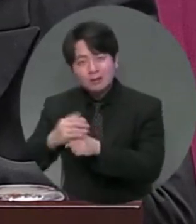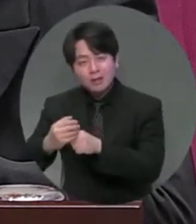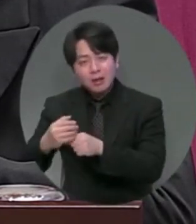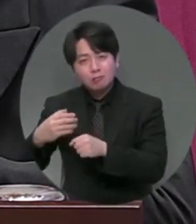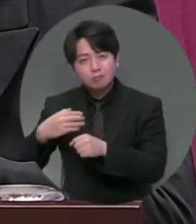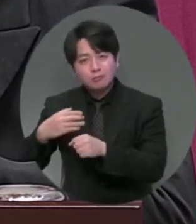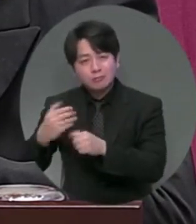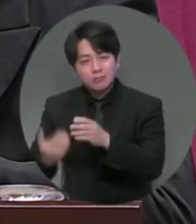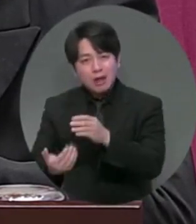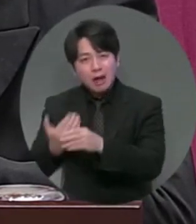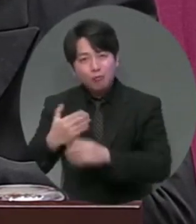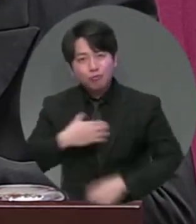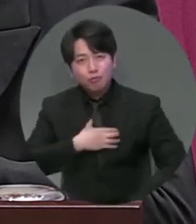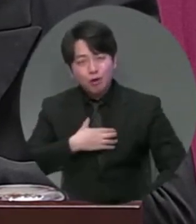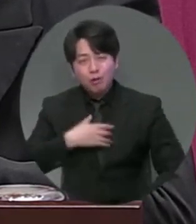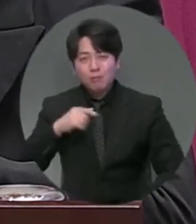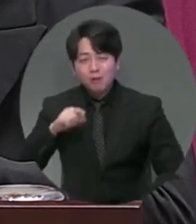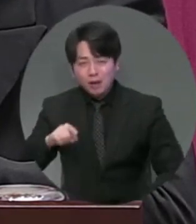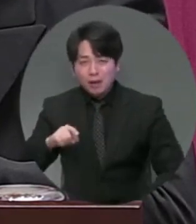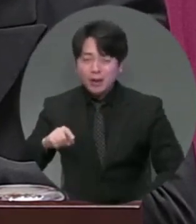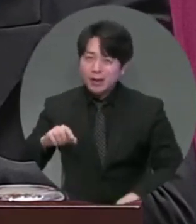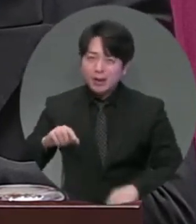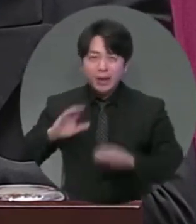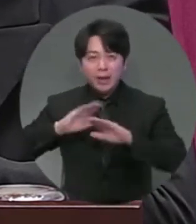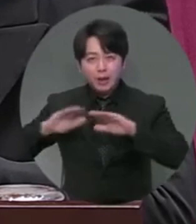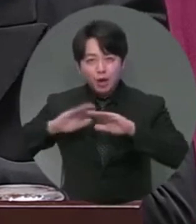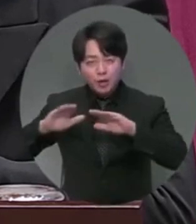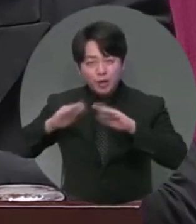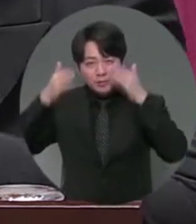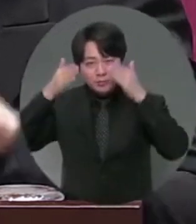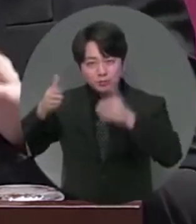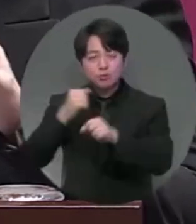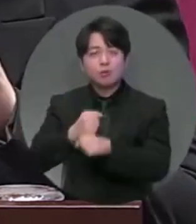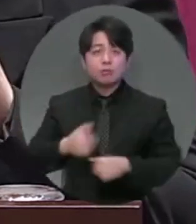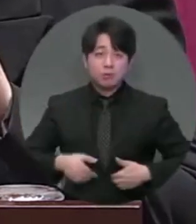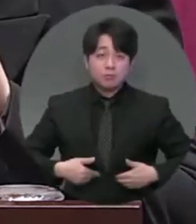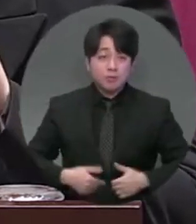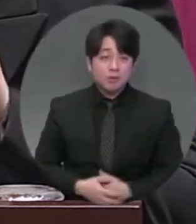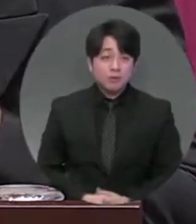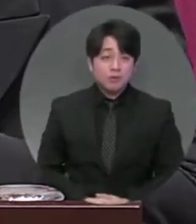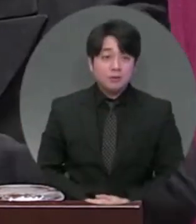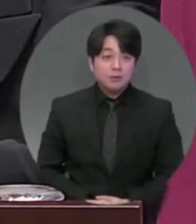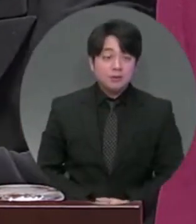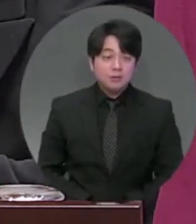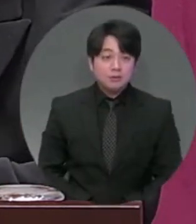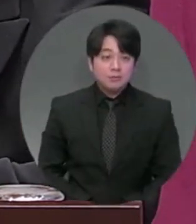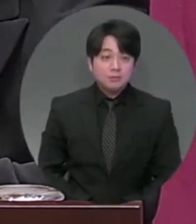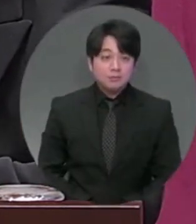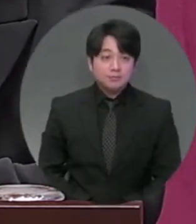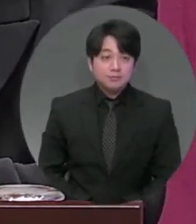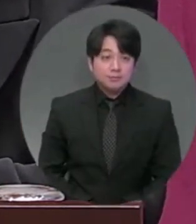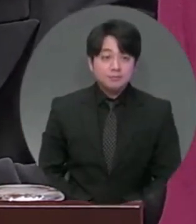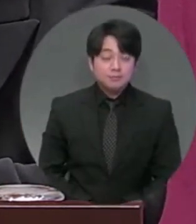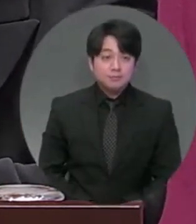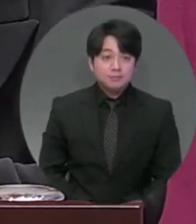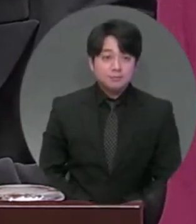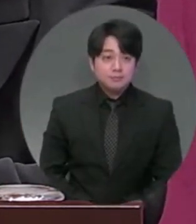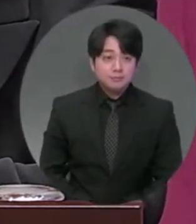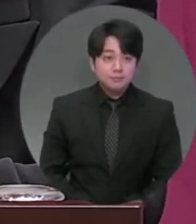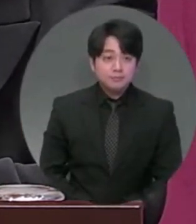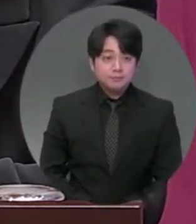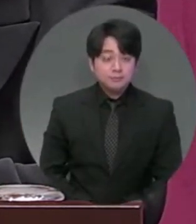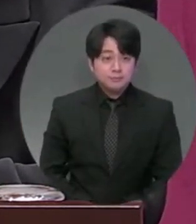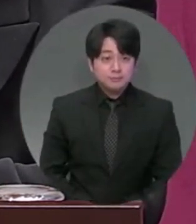높다고 좀 시간을 좀 주시면 어차피 제가이 시간은 카운팅이 안 되니까요 또 말씀드리면 이게 그리고 위원님